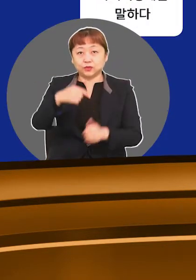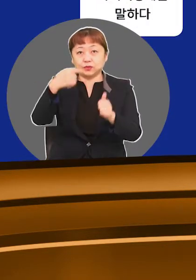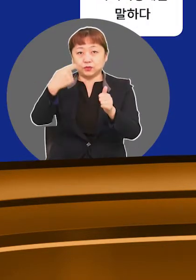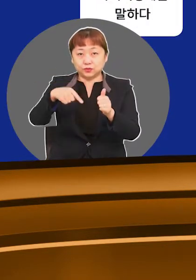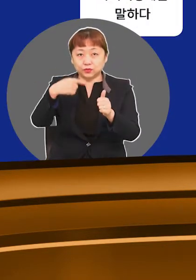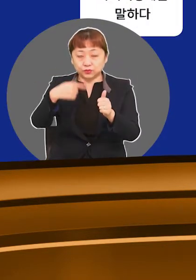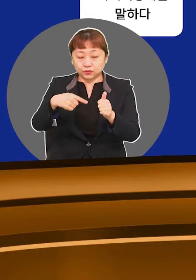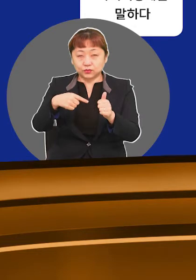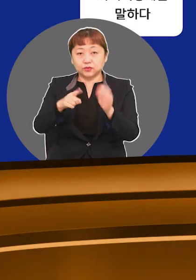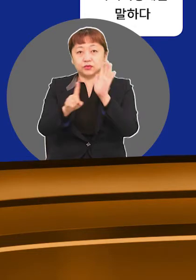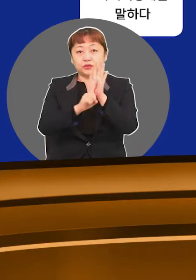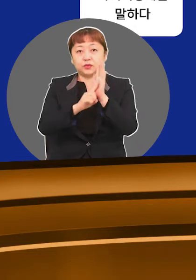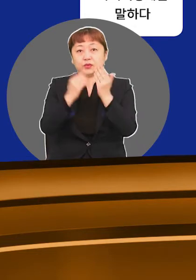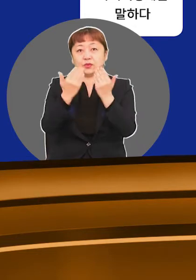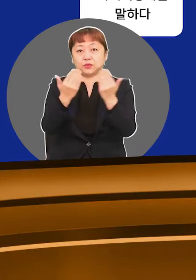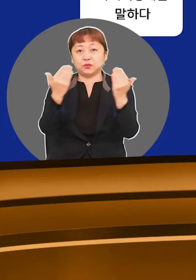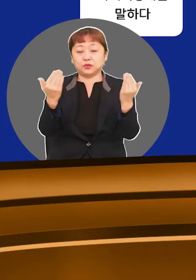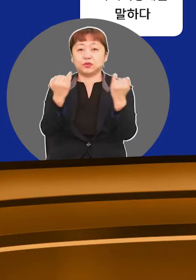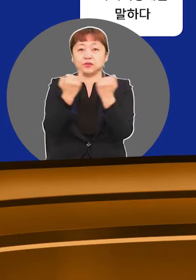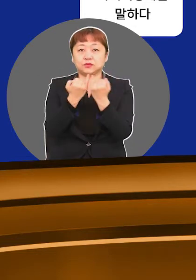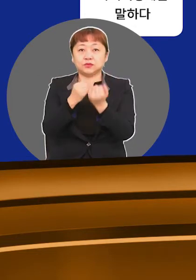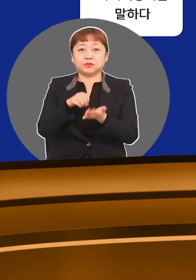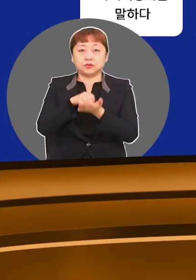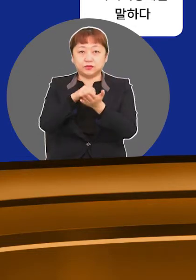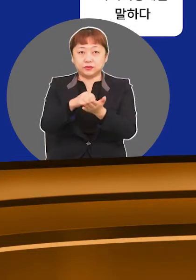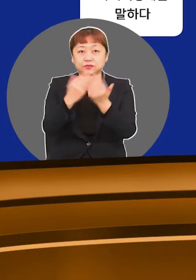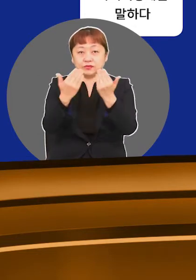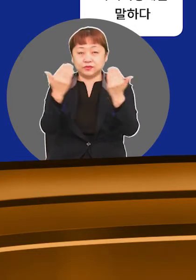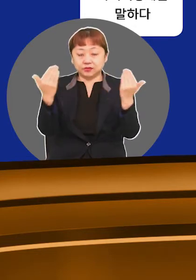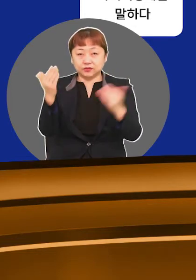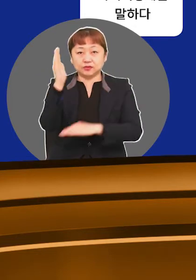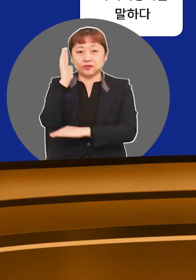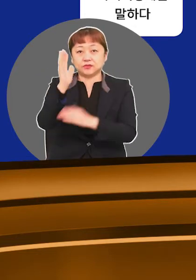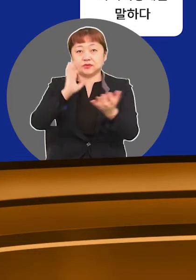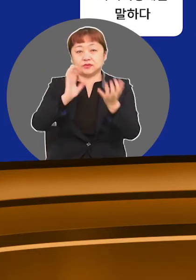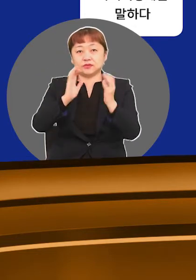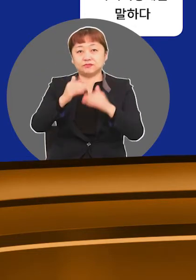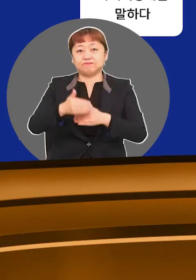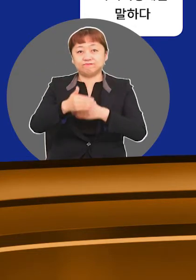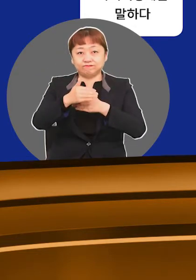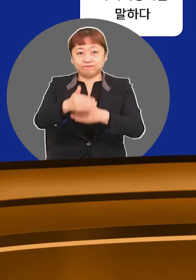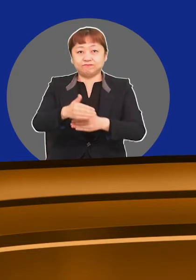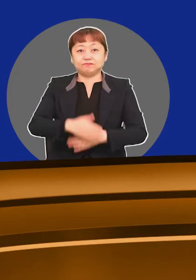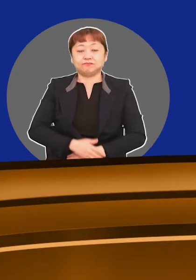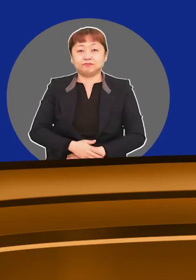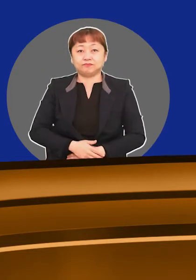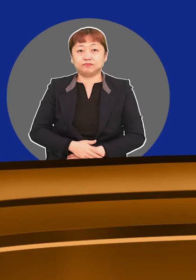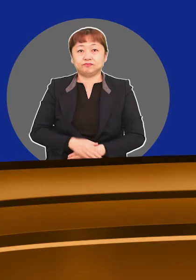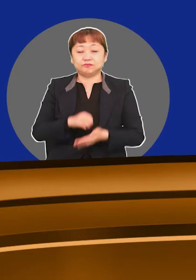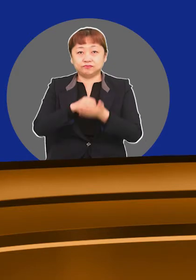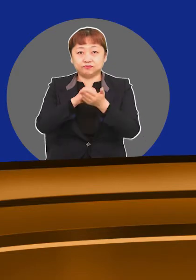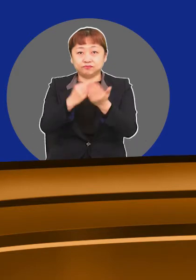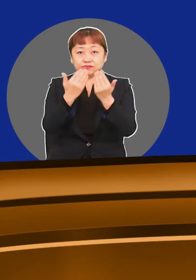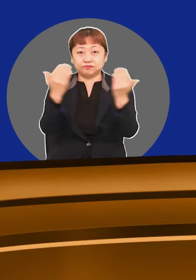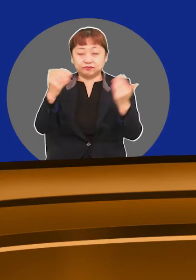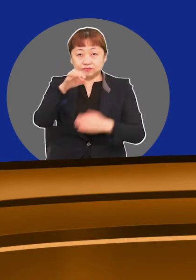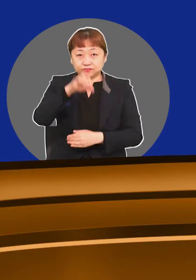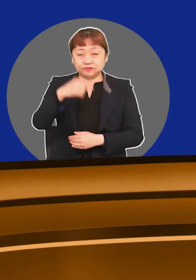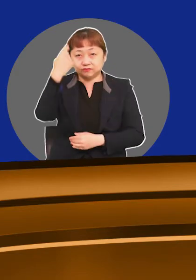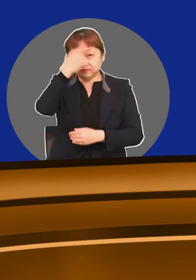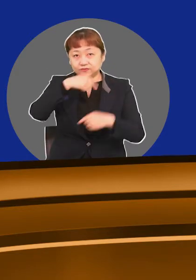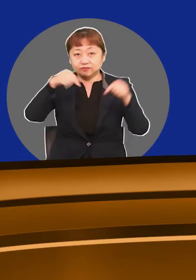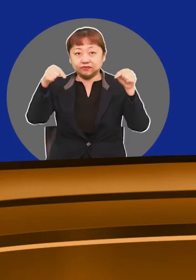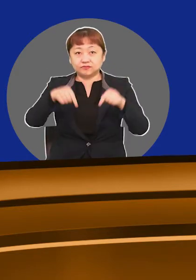교육콘텐츠 전시 공보관 여성 취업 박람회 토크 콘서트 등으로 진행됩니다 취업박람회 에서는 현상